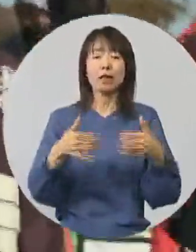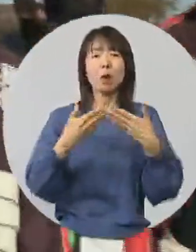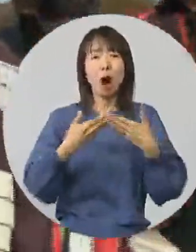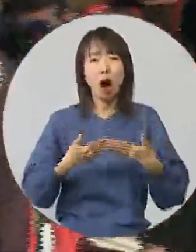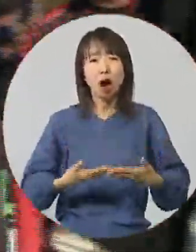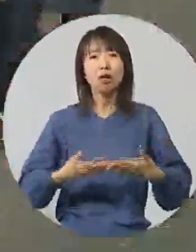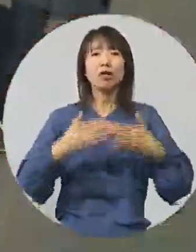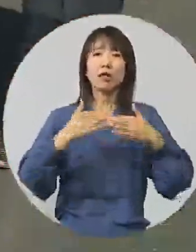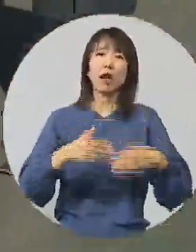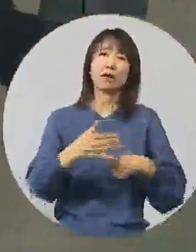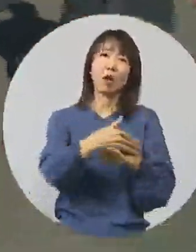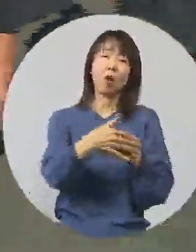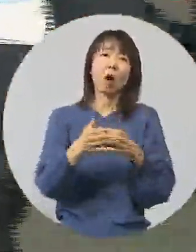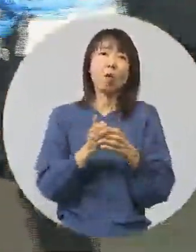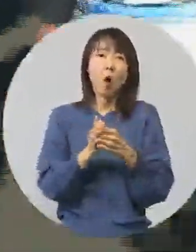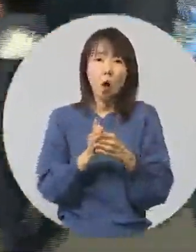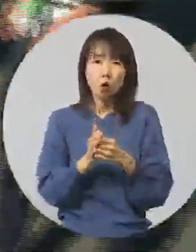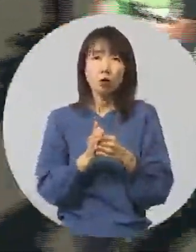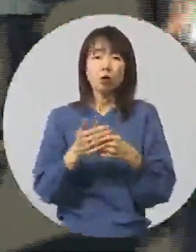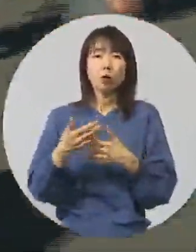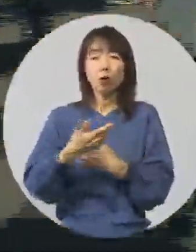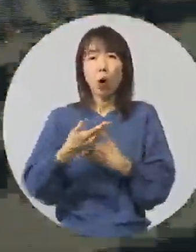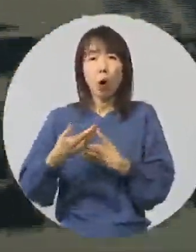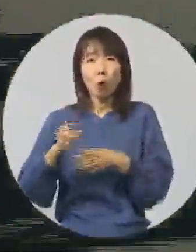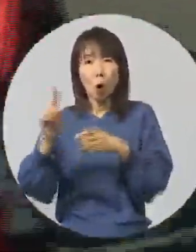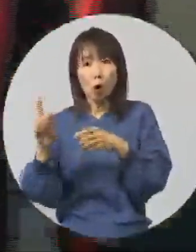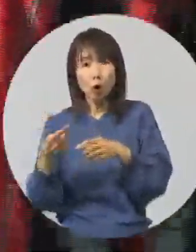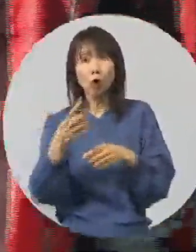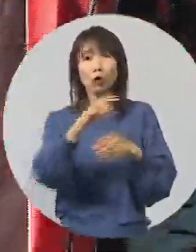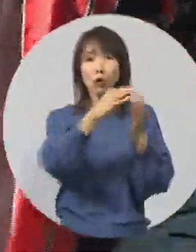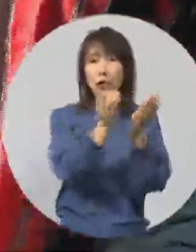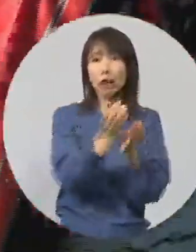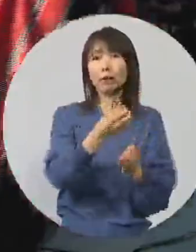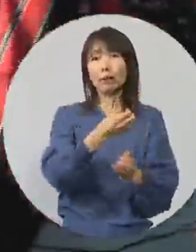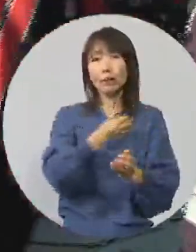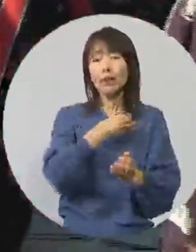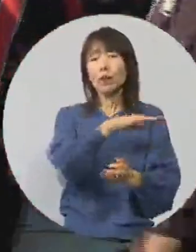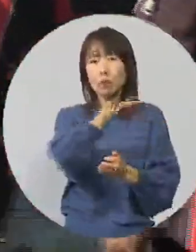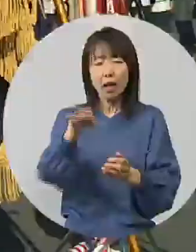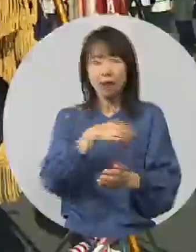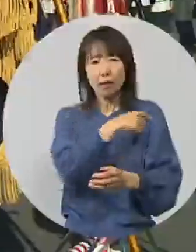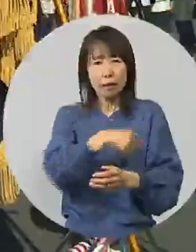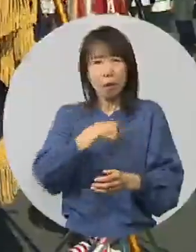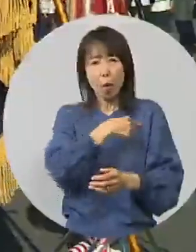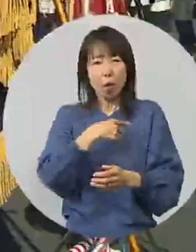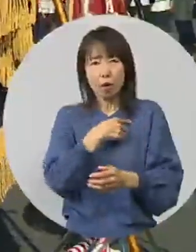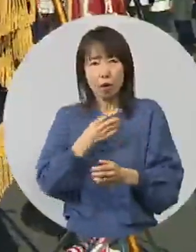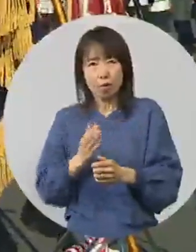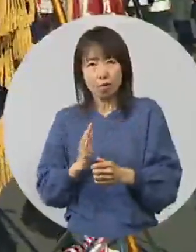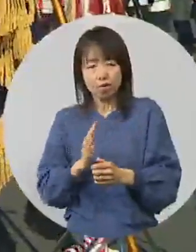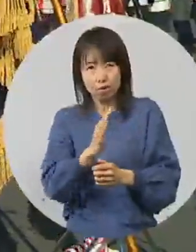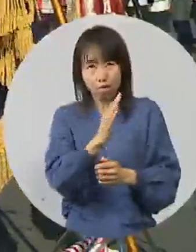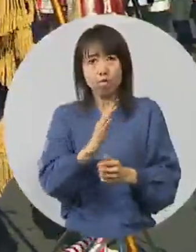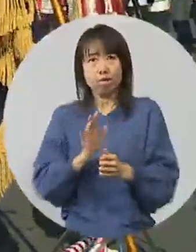全を守る消防局員や消防団員の士気を高める素晴らしい式となりました。